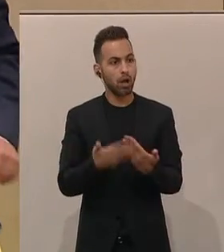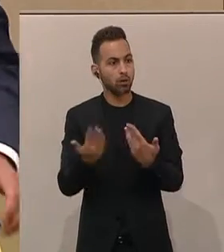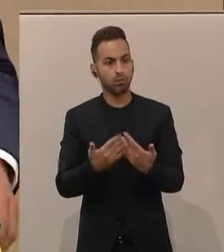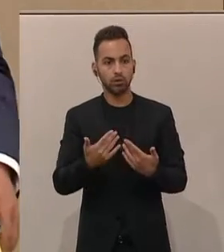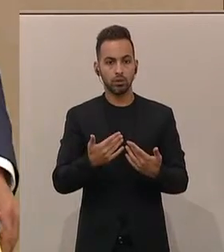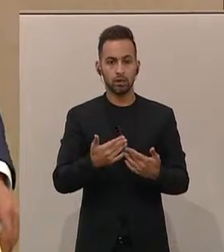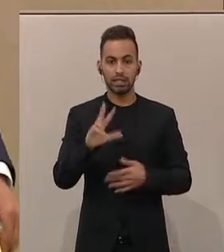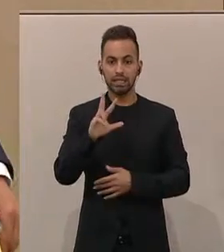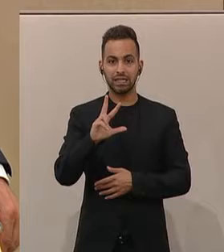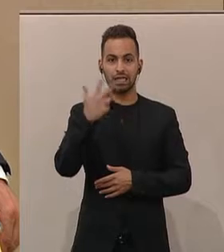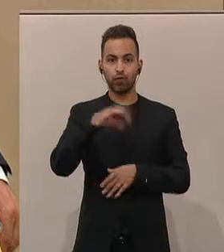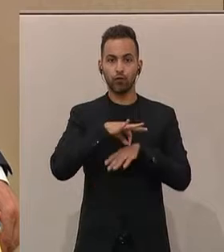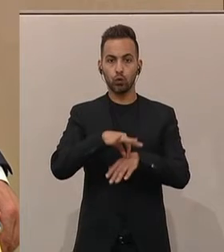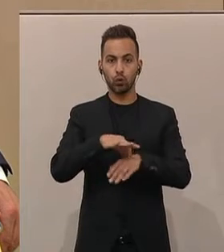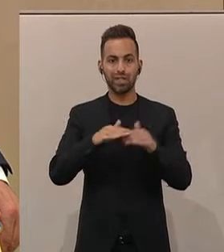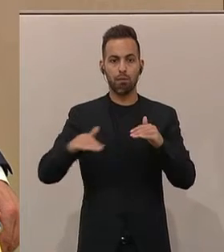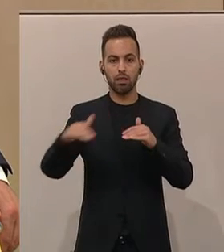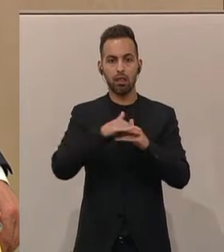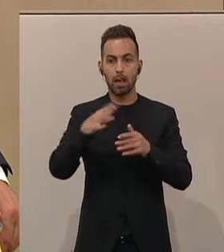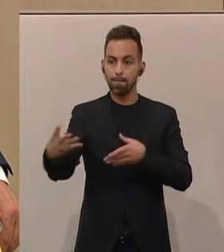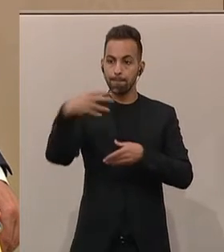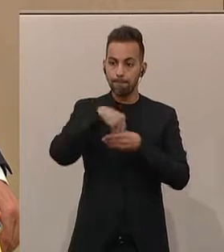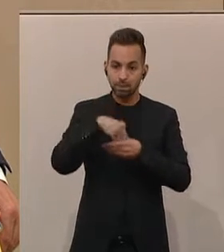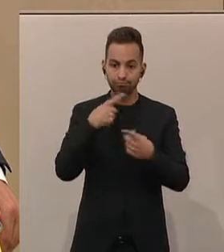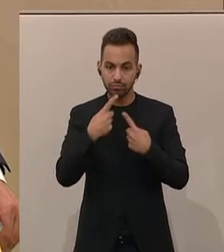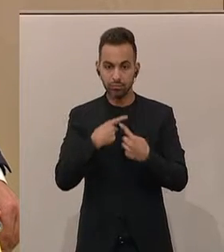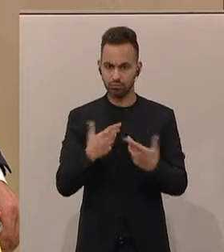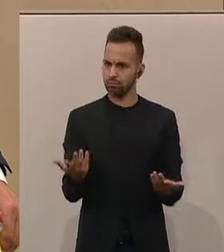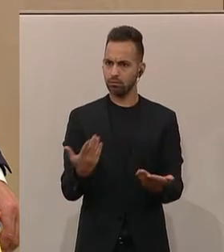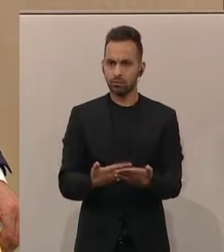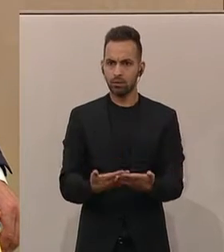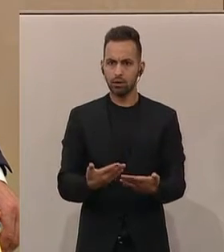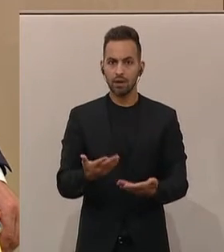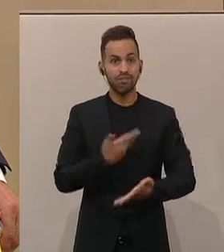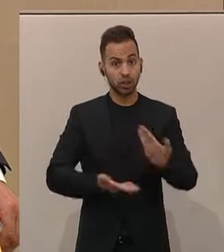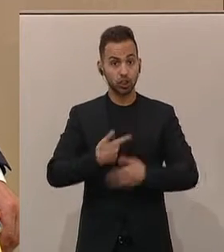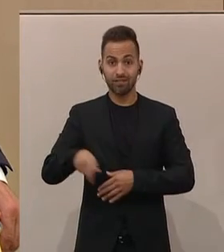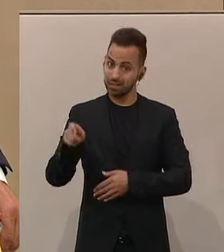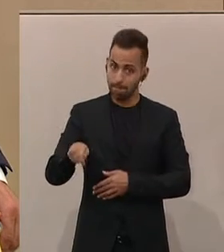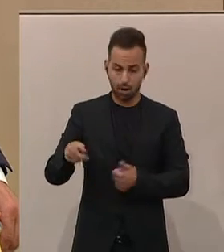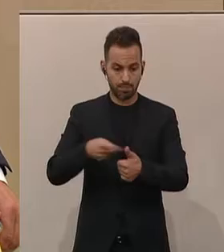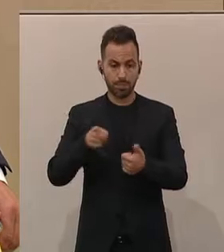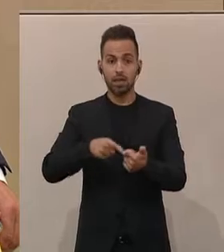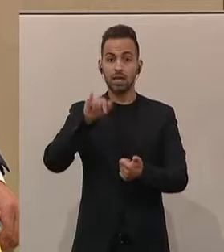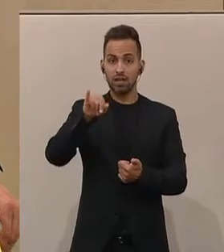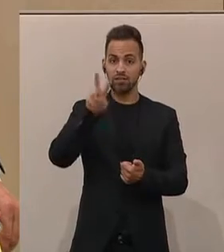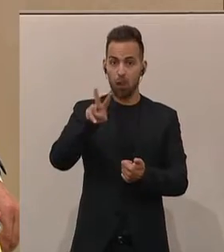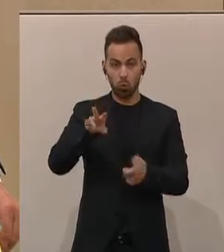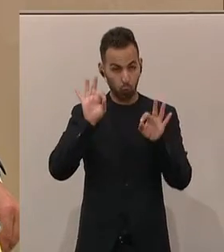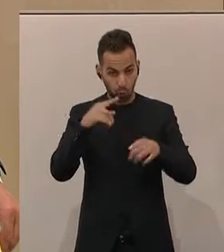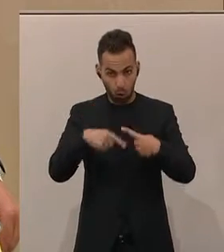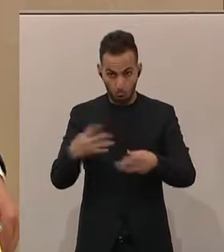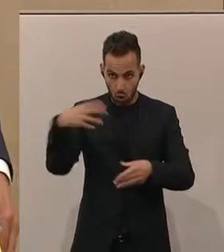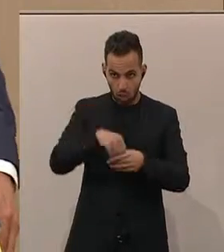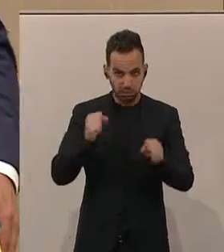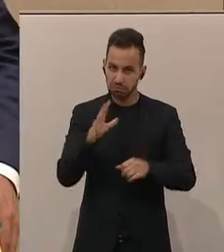Miteinbeziehen der dritten Führungsebene. Ja, ich finde auch, dass die Wirtschaftskammer und die IV hier keine gute Rolle